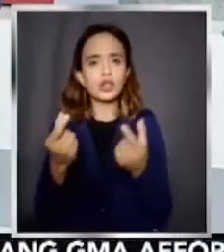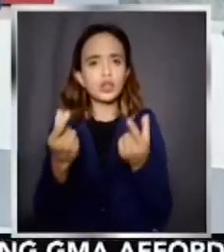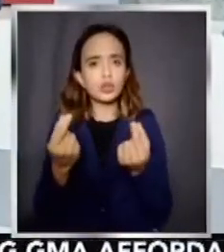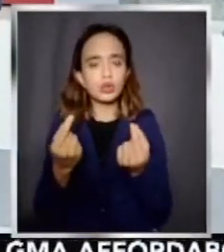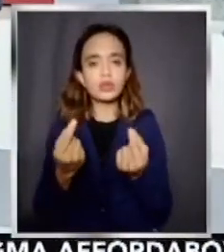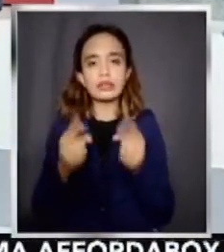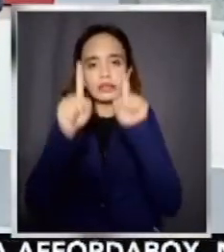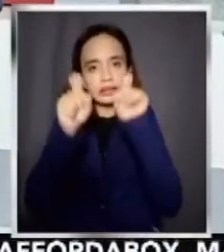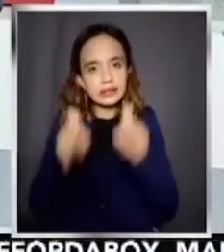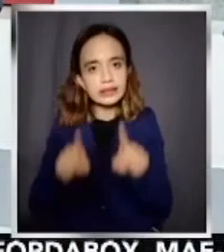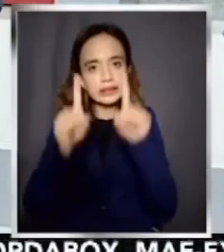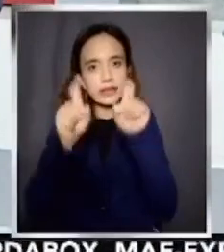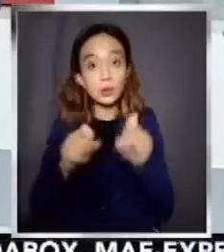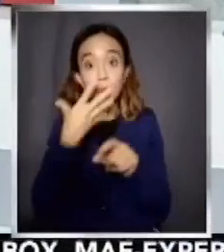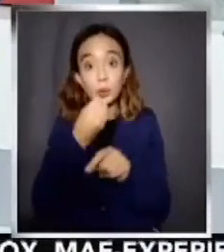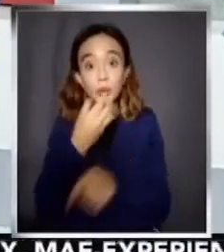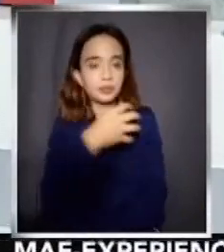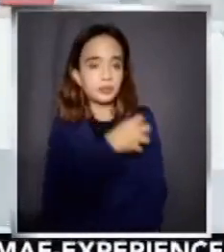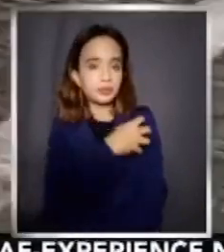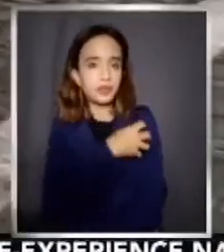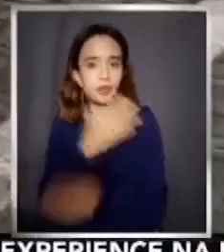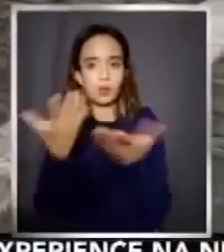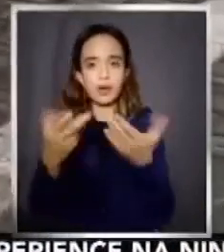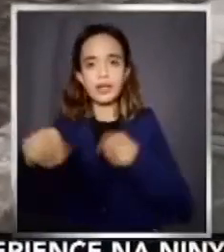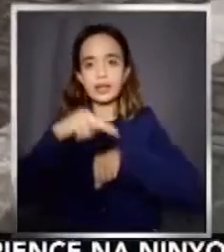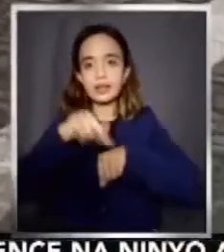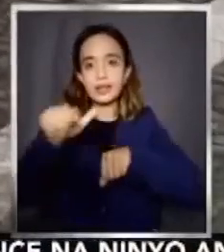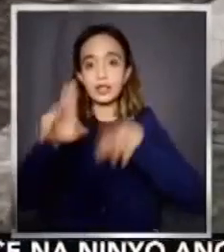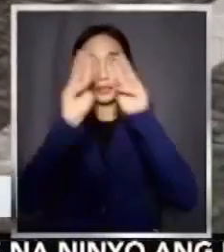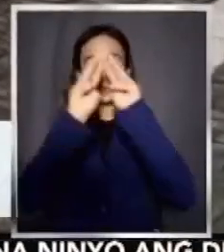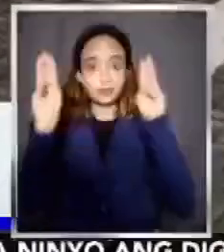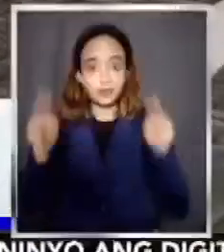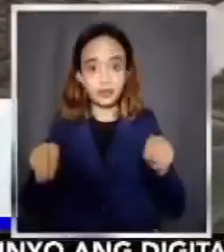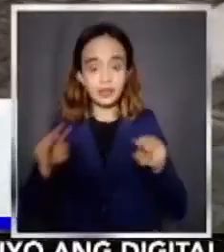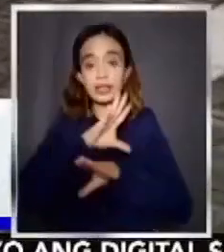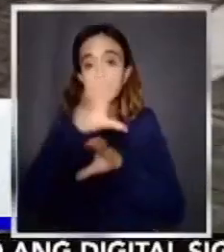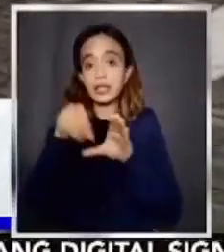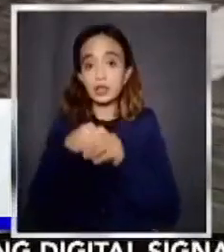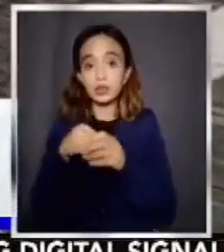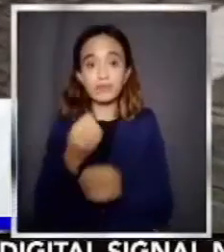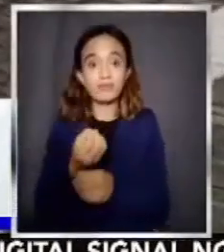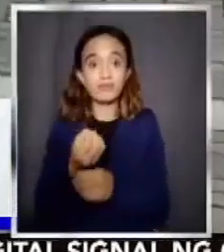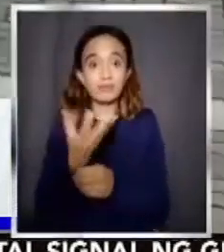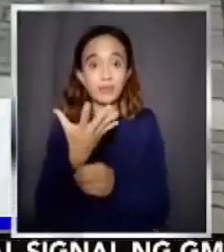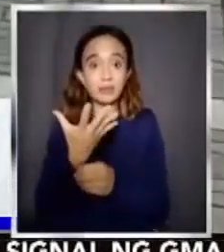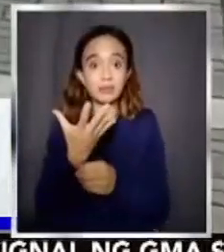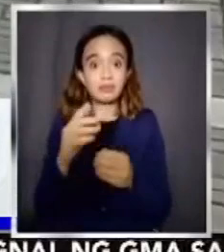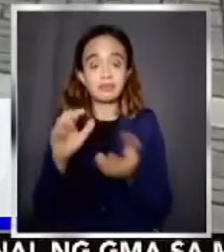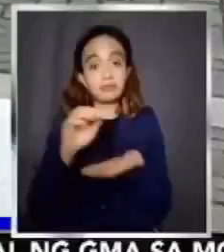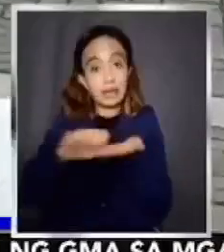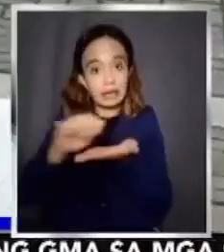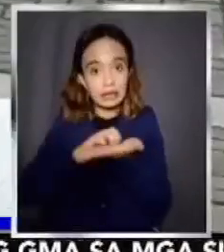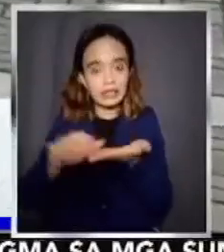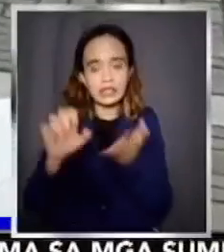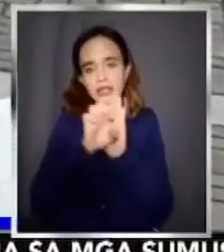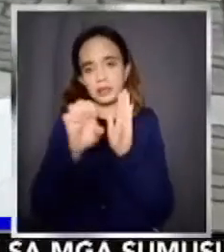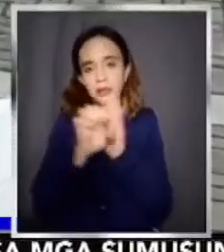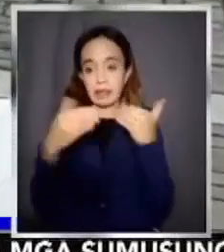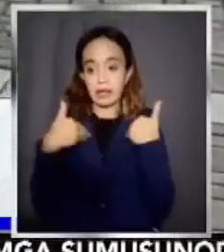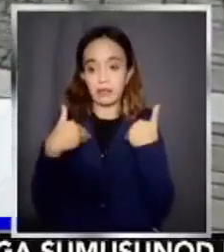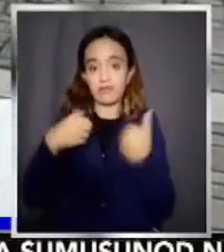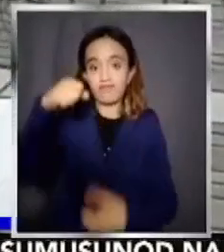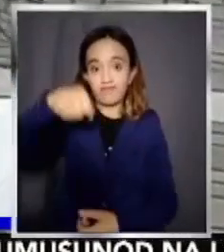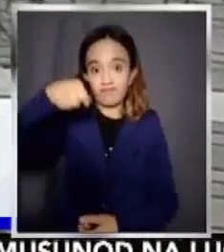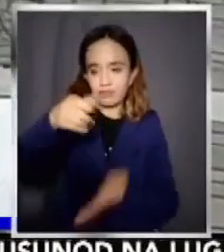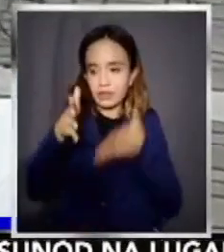Police District sa National Museum. Kabilang dyan ang bomb drill kung saan ang senaryo ay may naiwang paper bag sa venue.